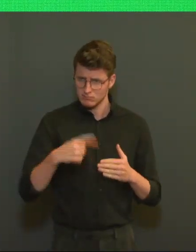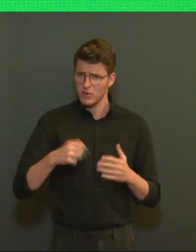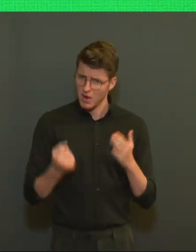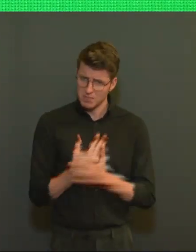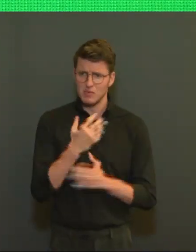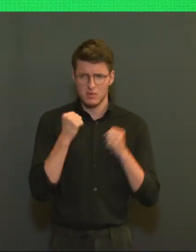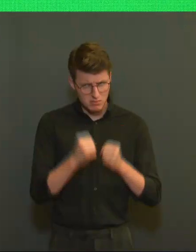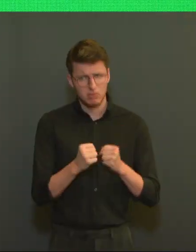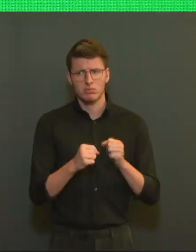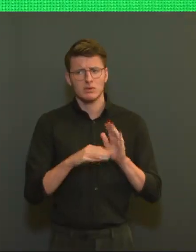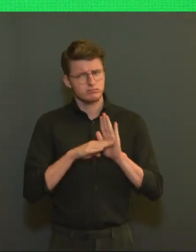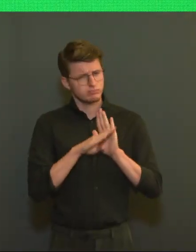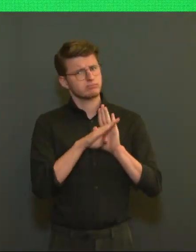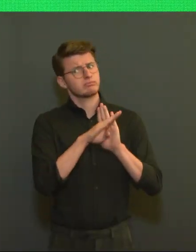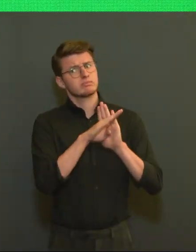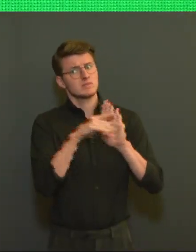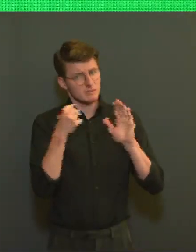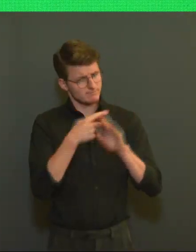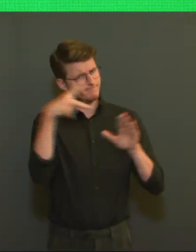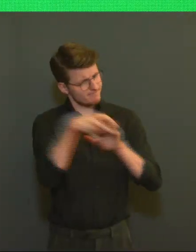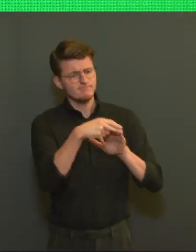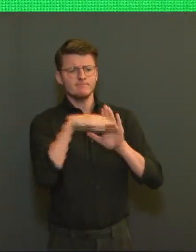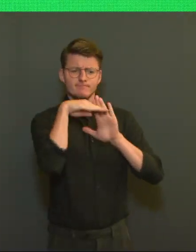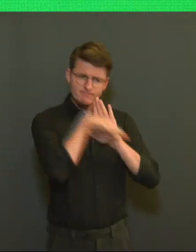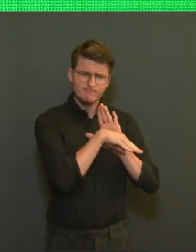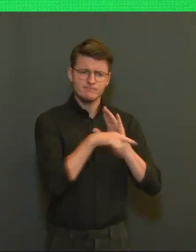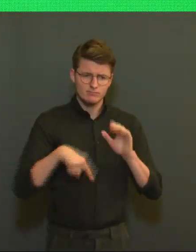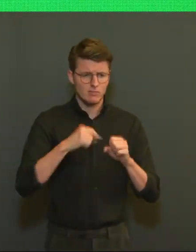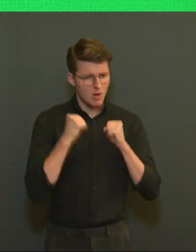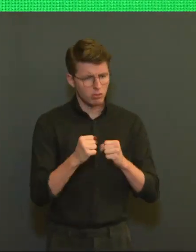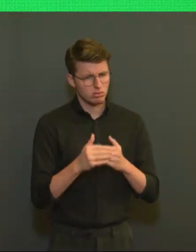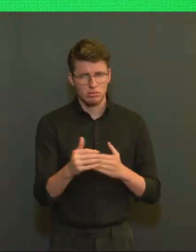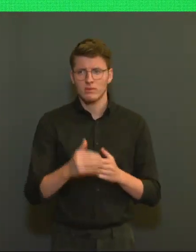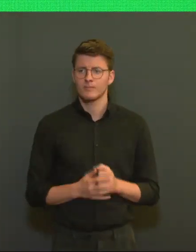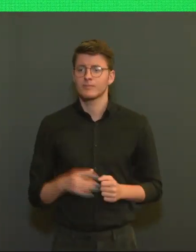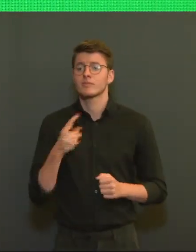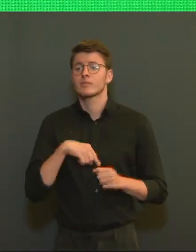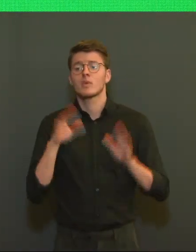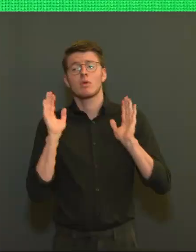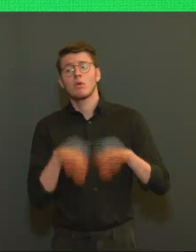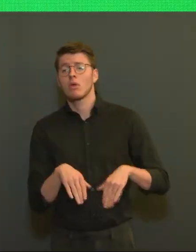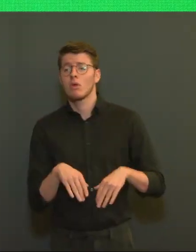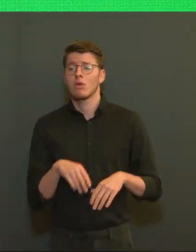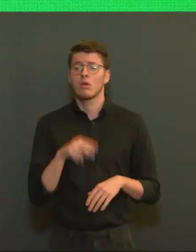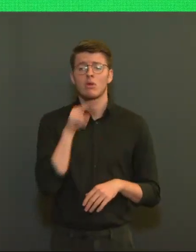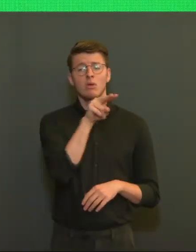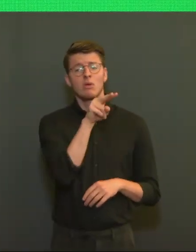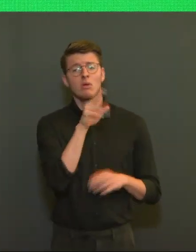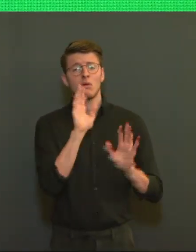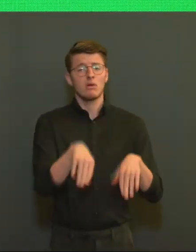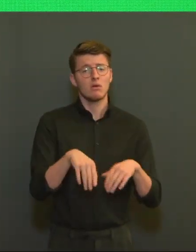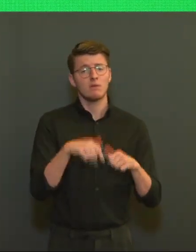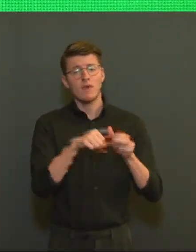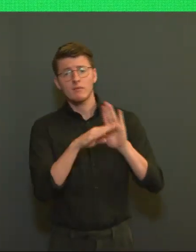doen stoppen? We moeten immers niet lijdzaam toekijken naar de stijgende curve. Iedereen is een actor om